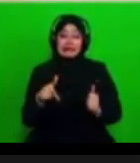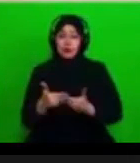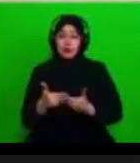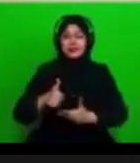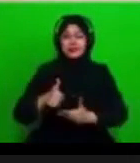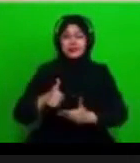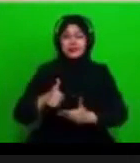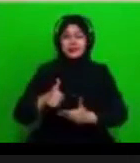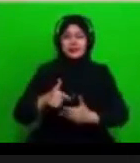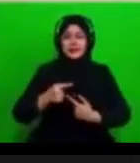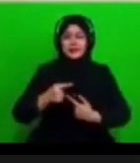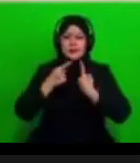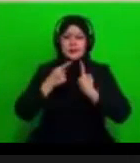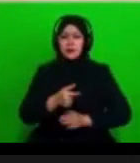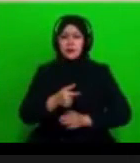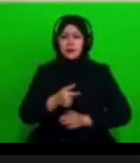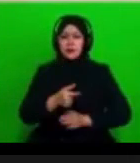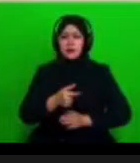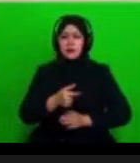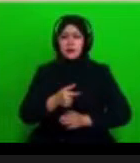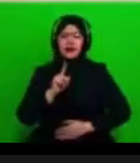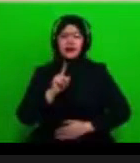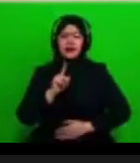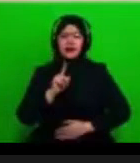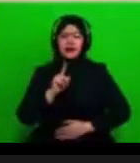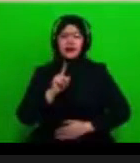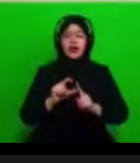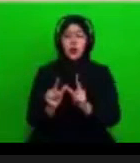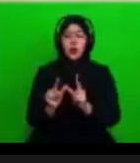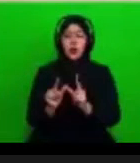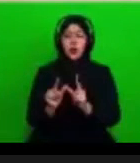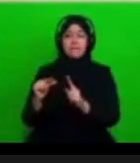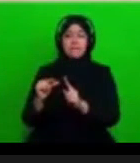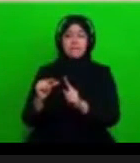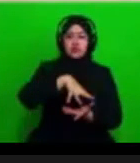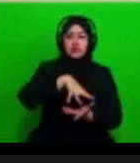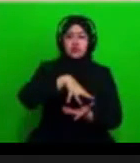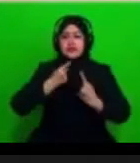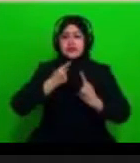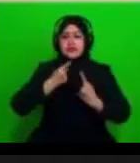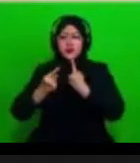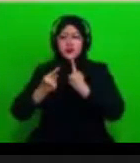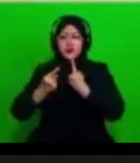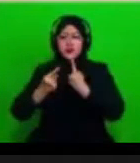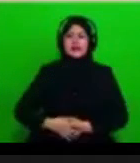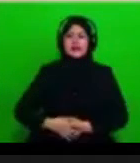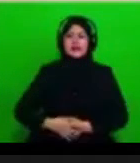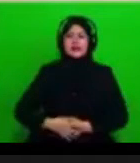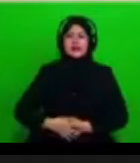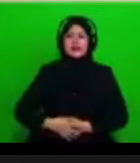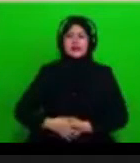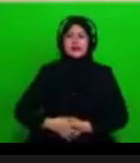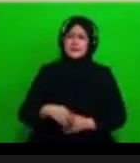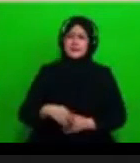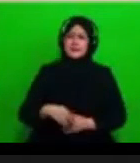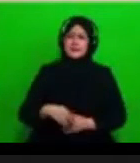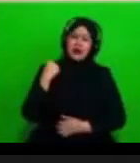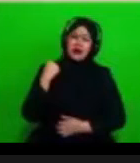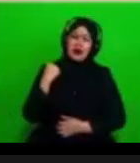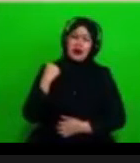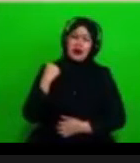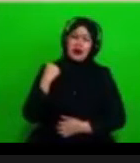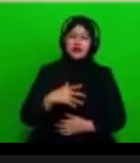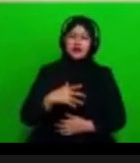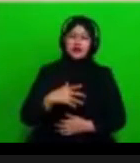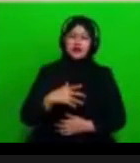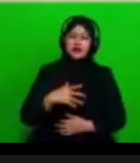tekadnya dalam memajukan pendidikan, bukan hanya di keluarga, tapi tingkat lebih luas lagi. Nasional ini mas, nggak